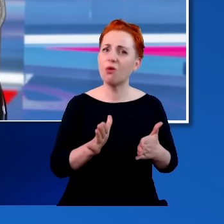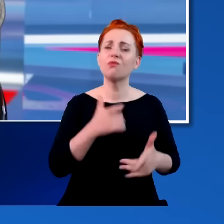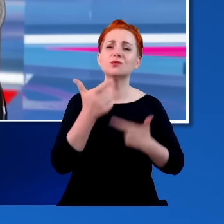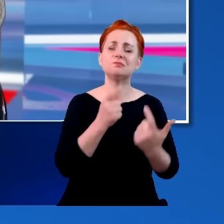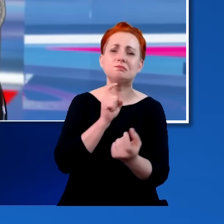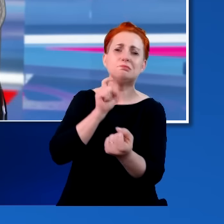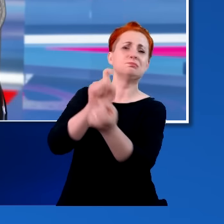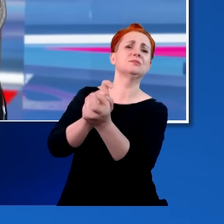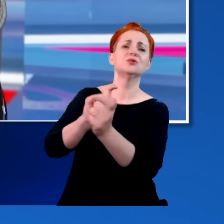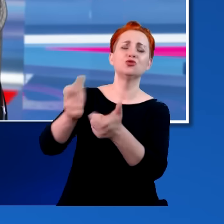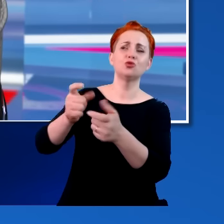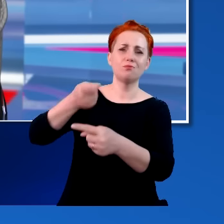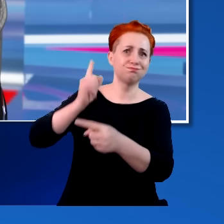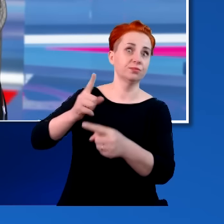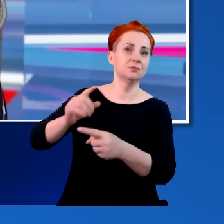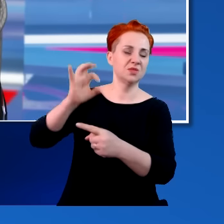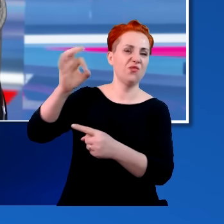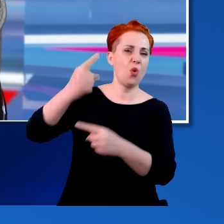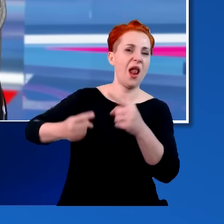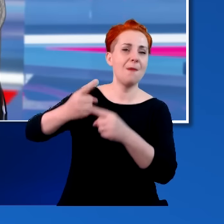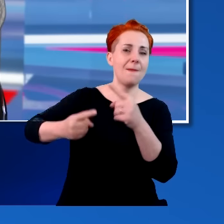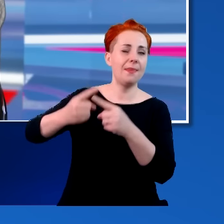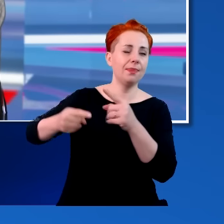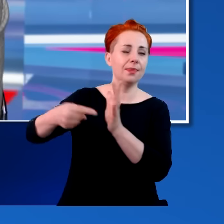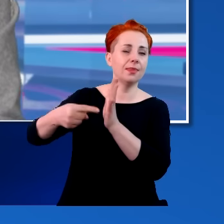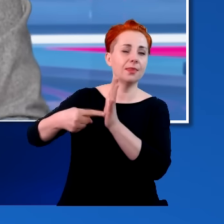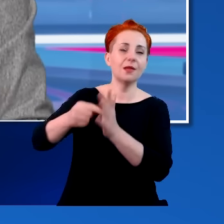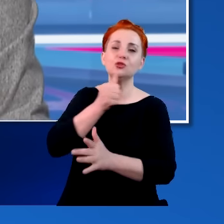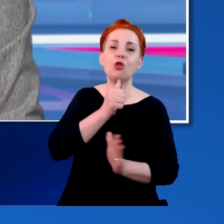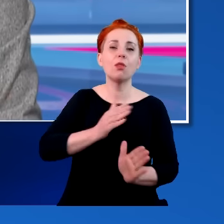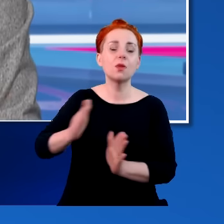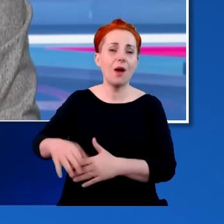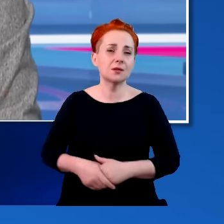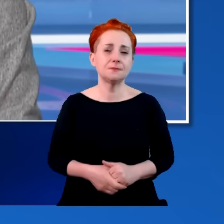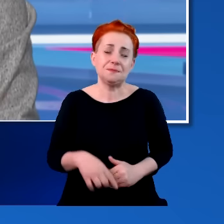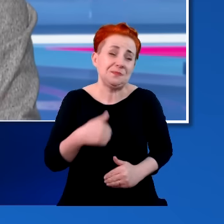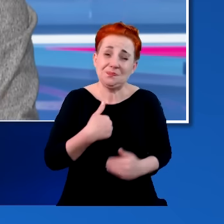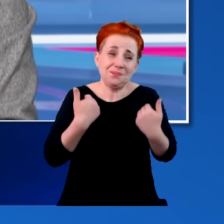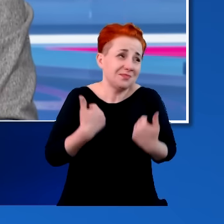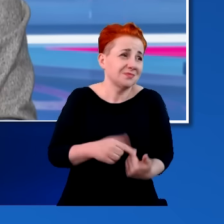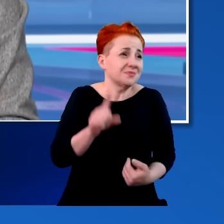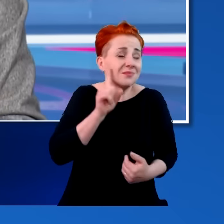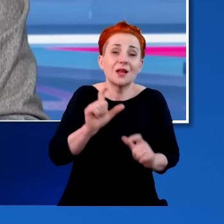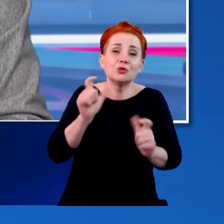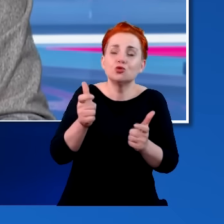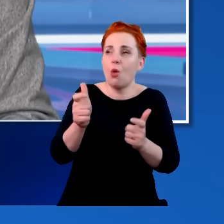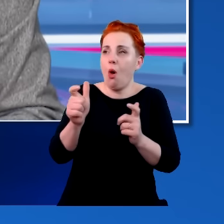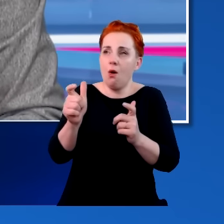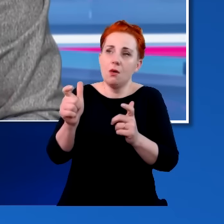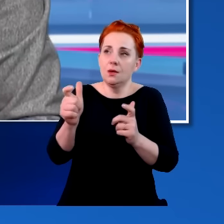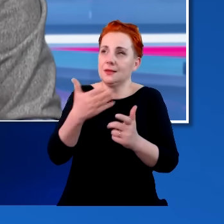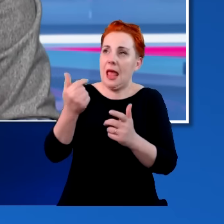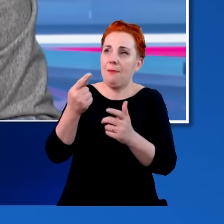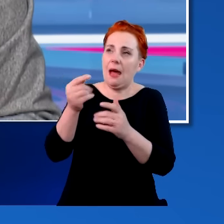tym najbardziej kontrowersyjnym elementom Polski, Zielonego Ładu? Choć ja tak naprawdę to nie wiem, które by były najmniej kontrowersyjne, no